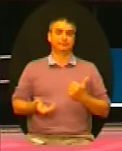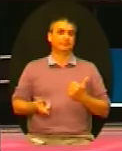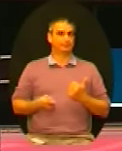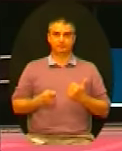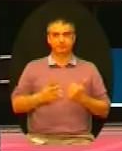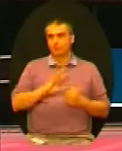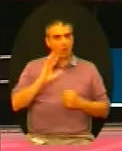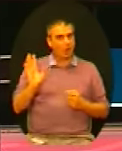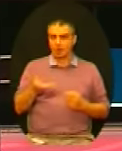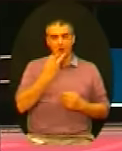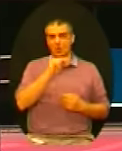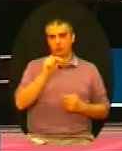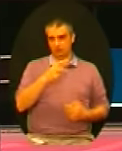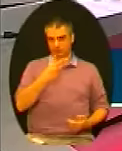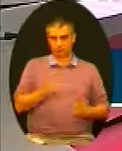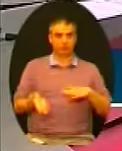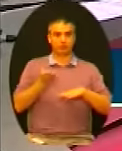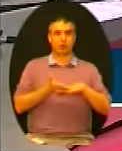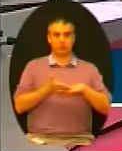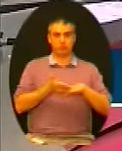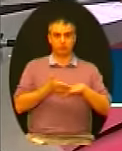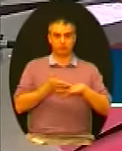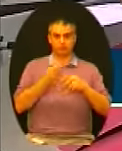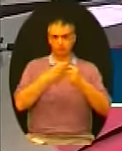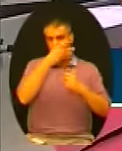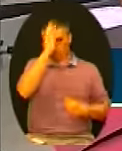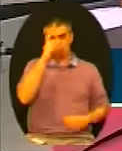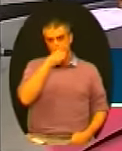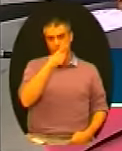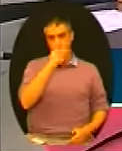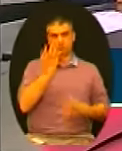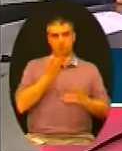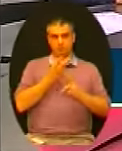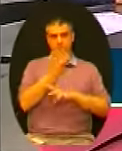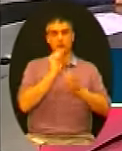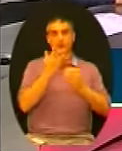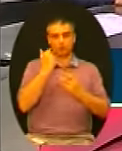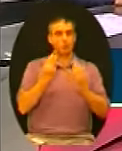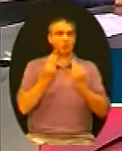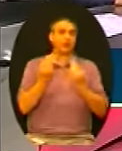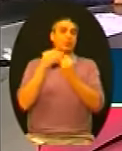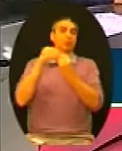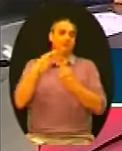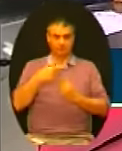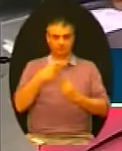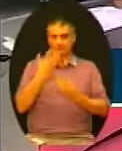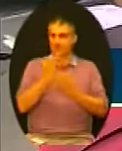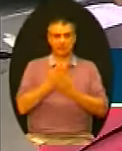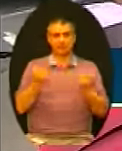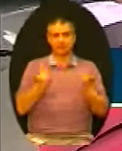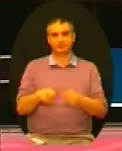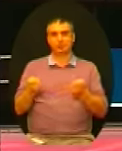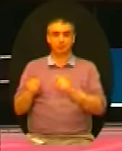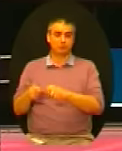לא על כל העניינים שעלו בעניינו של אולמרט הוא עמד לדין. היו פרשות נוספות שהתיקים בהם